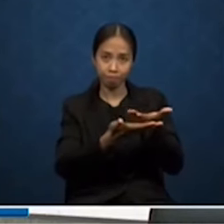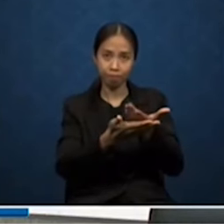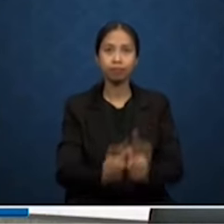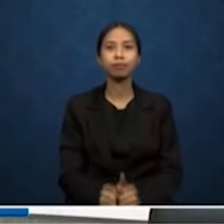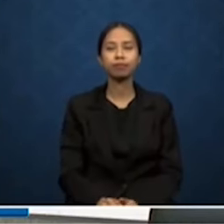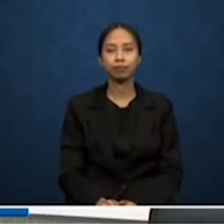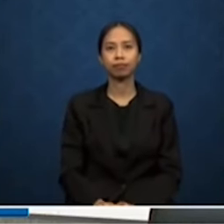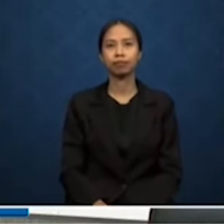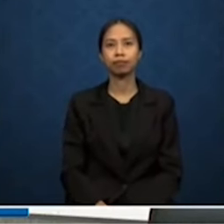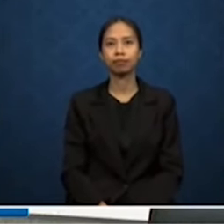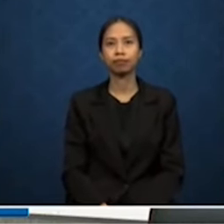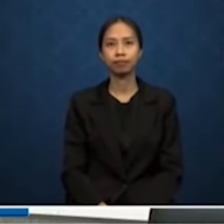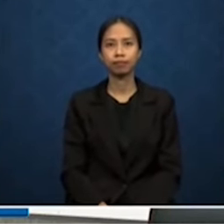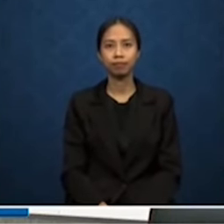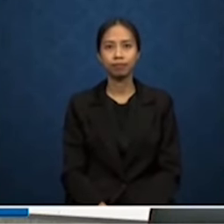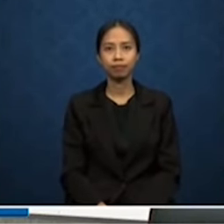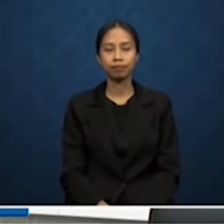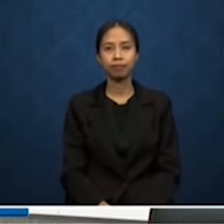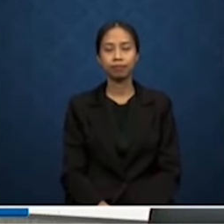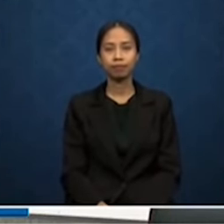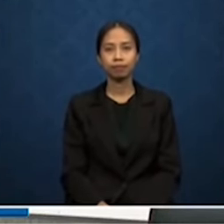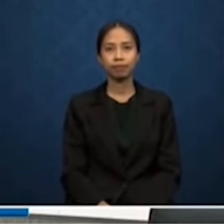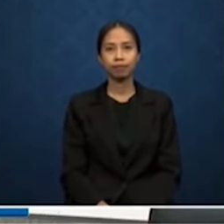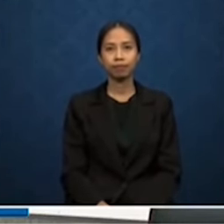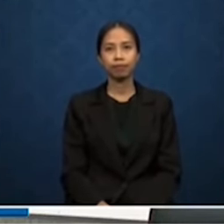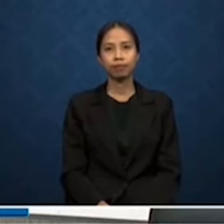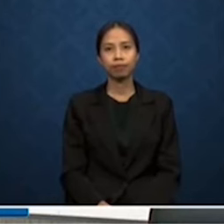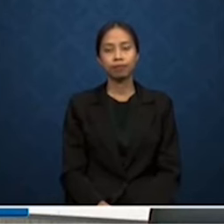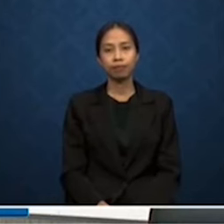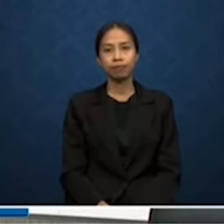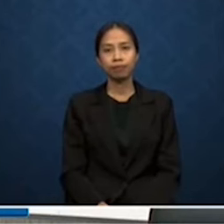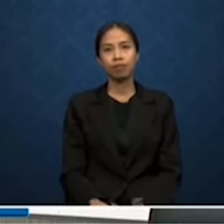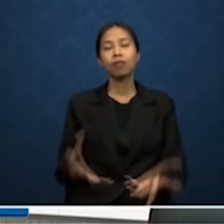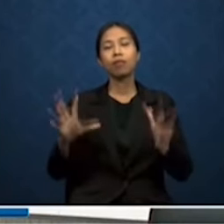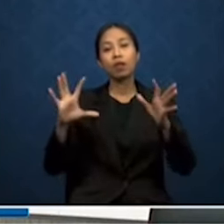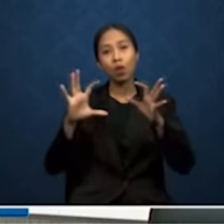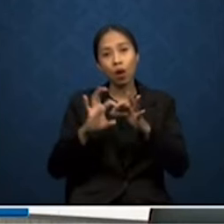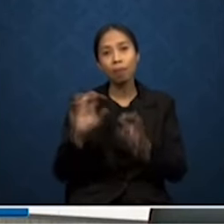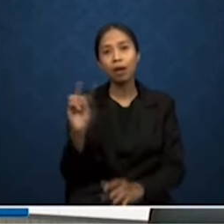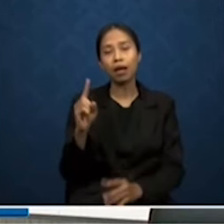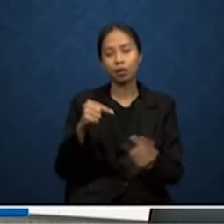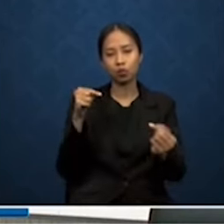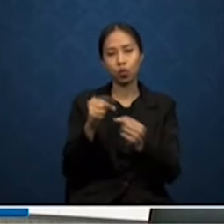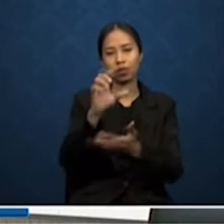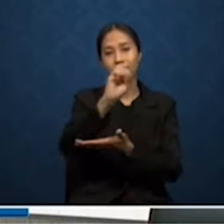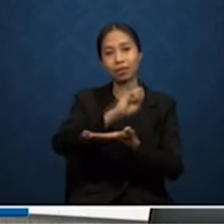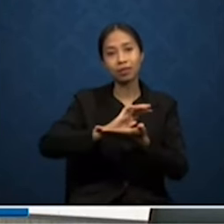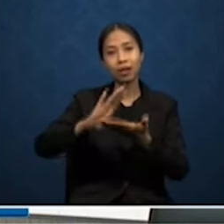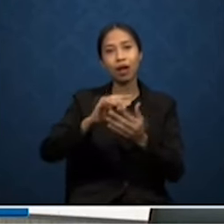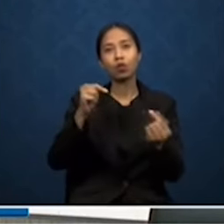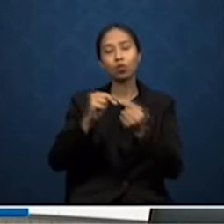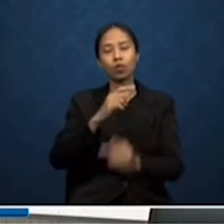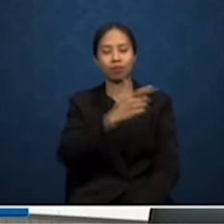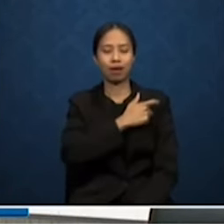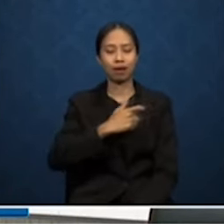ท่านประธานครับเรื่องการเทิดทูนพิทักษ์รักษาไว้ซึ่งสถาบันพระมหากษัตริย์นั้น